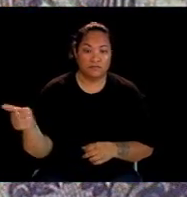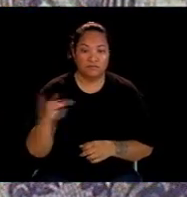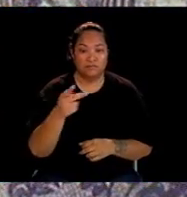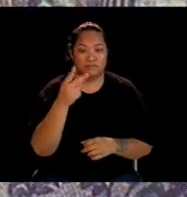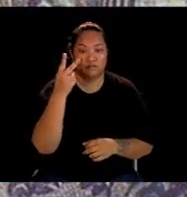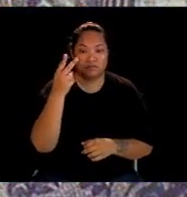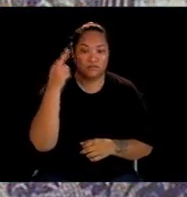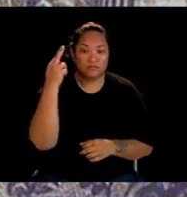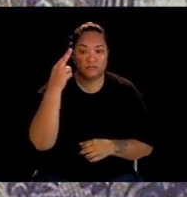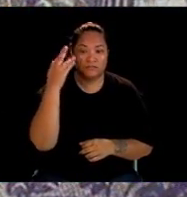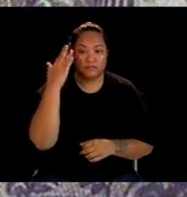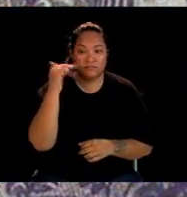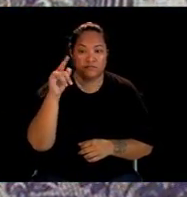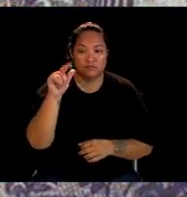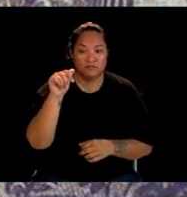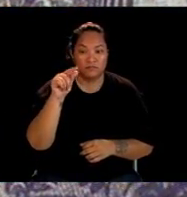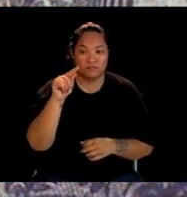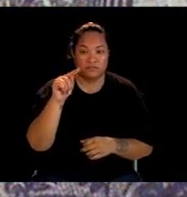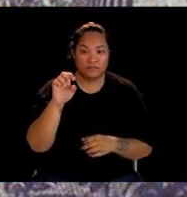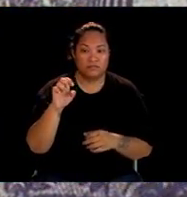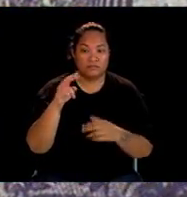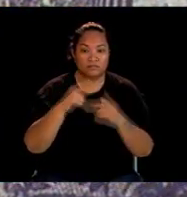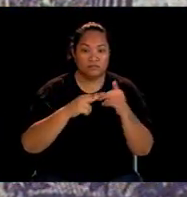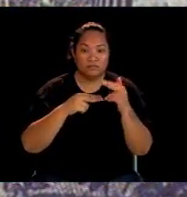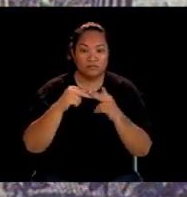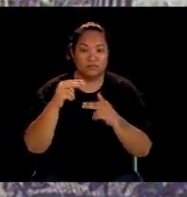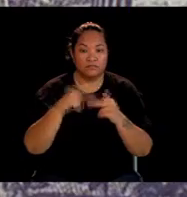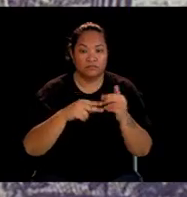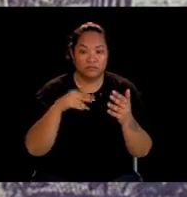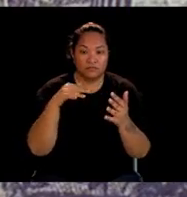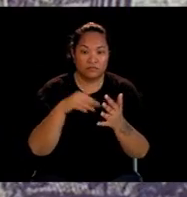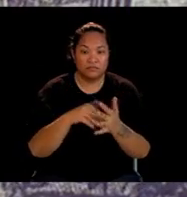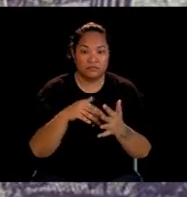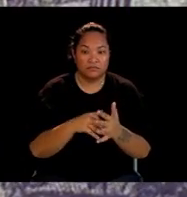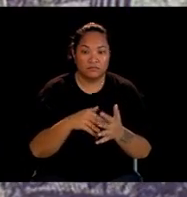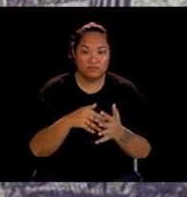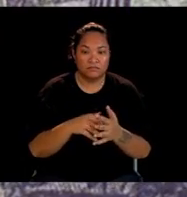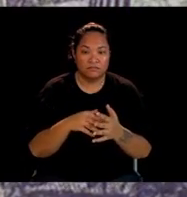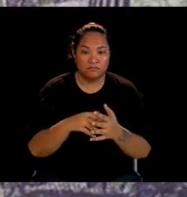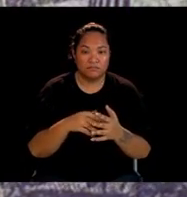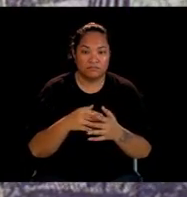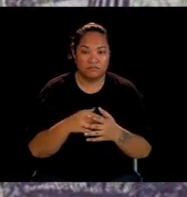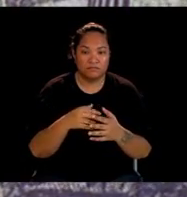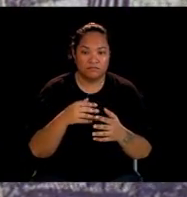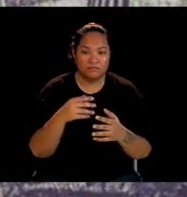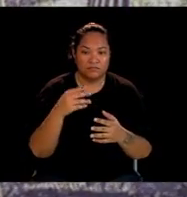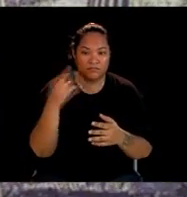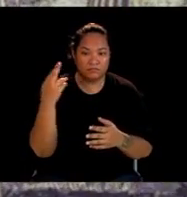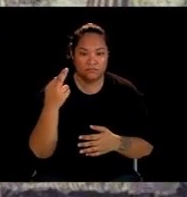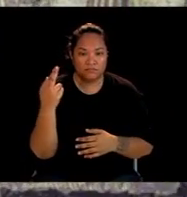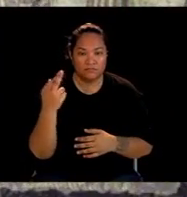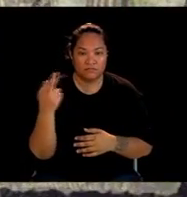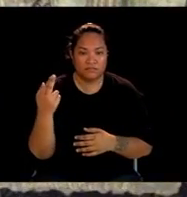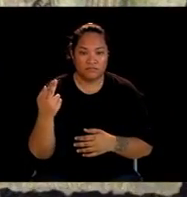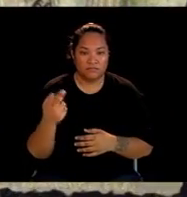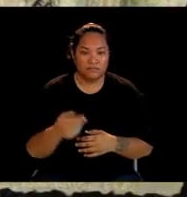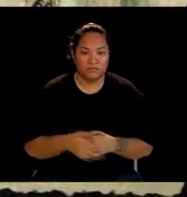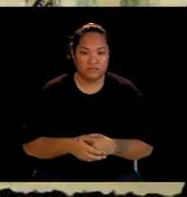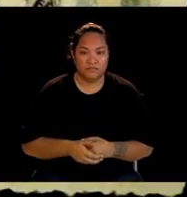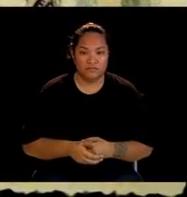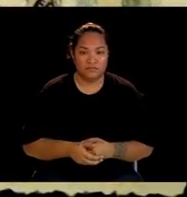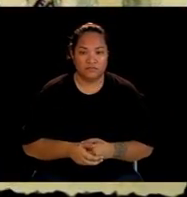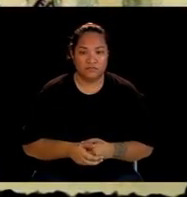Guahahugwa na hinasu na mafatinas ilati. Umatsaygwa sineda ilati gi iinilaw siha.